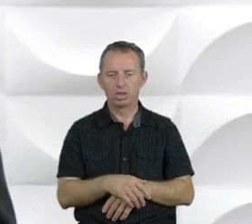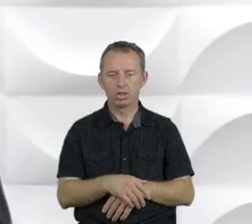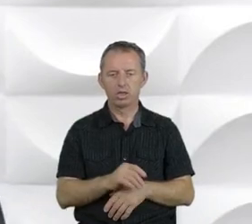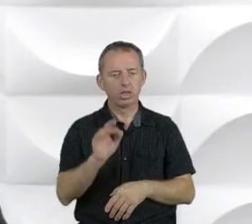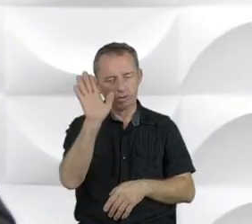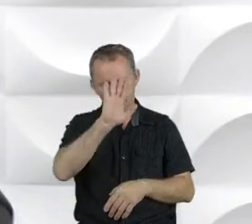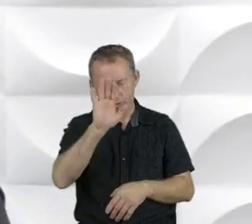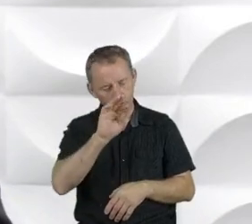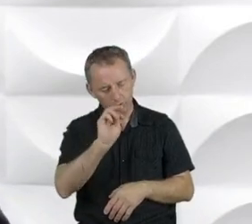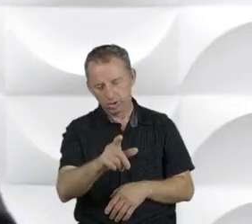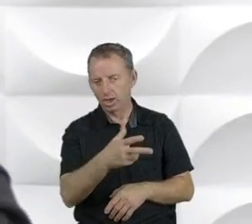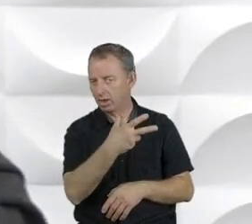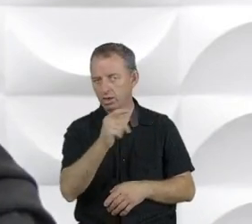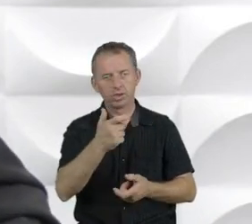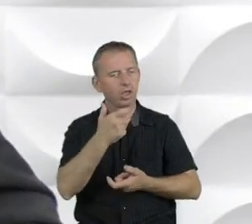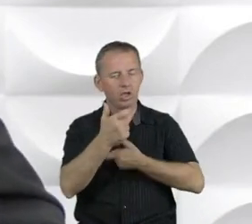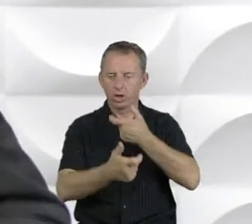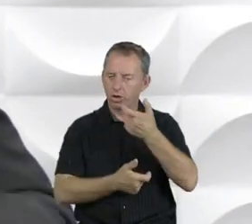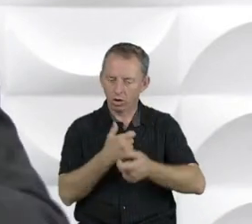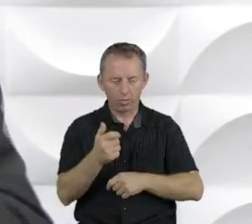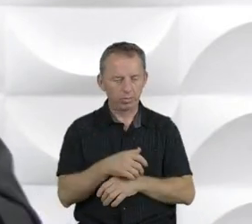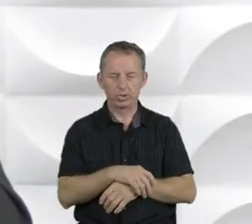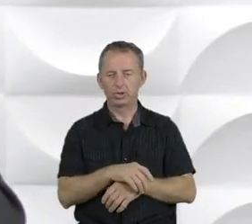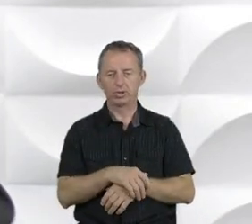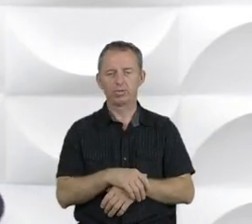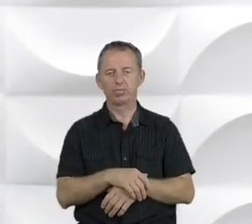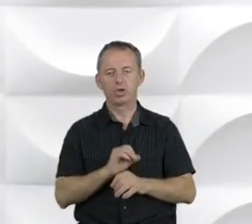Bóg tak się nie objawia obecnie.